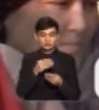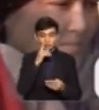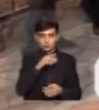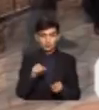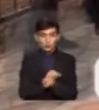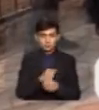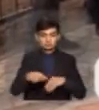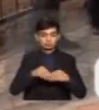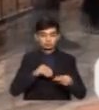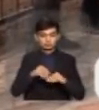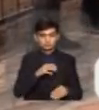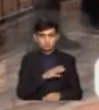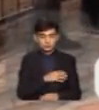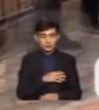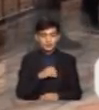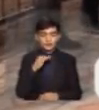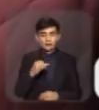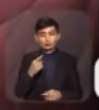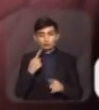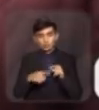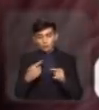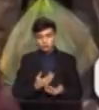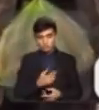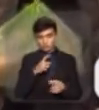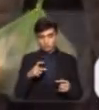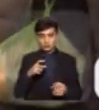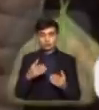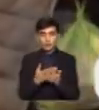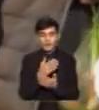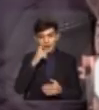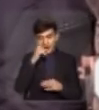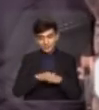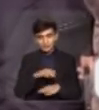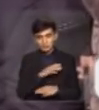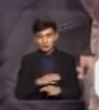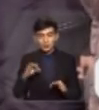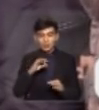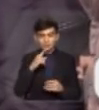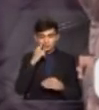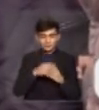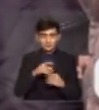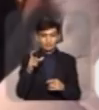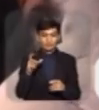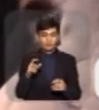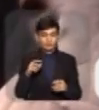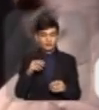жена. У других жителей тоже есть претензии к новому акиму. Несмотря на короткий срок пребывания